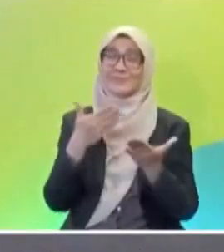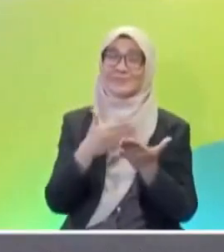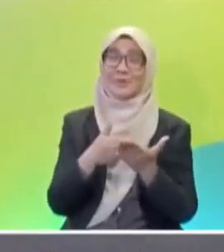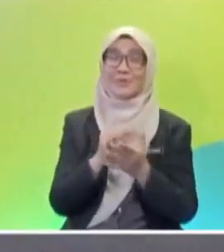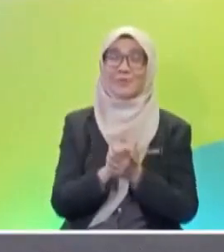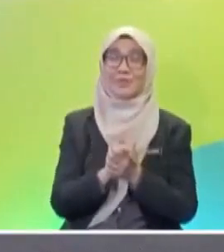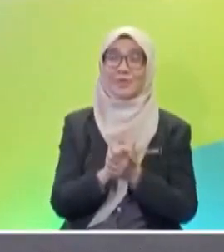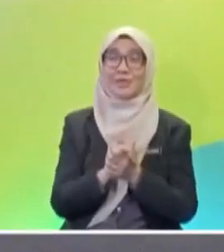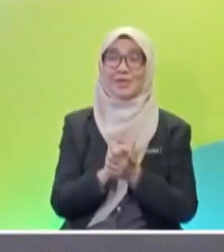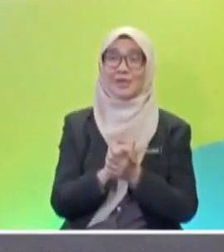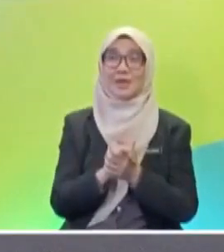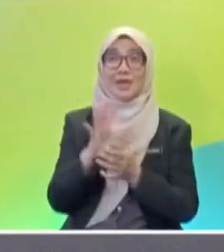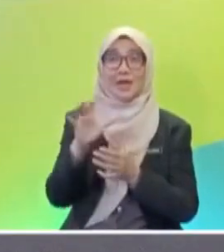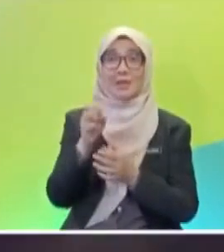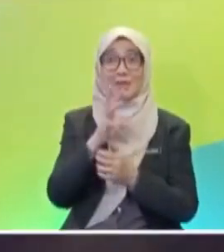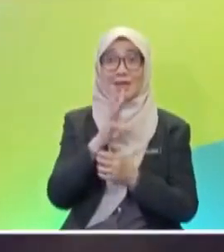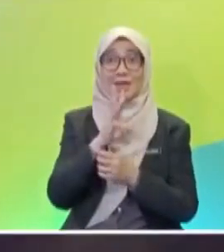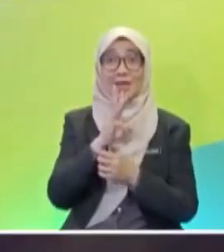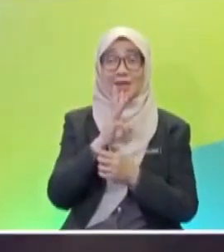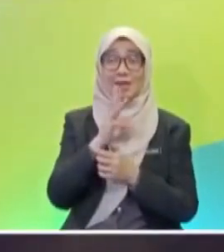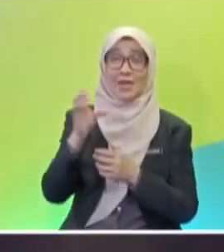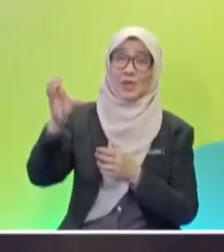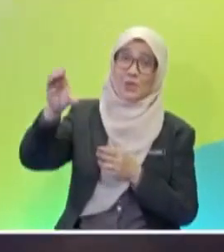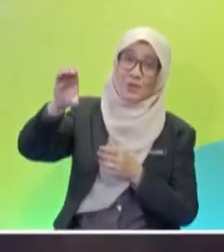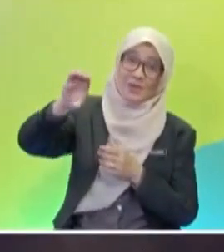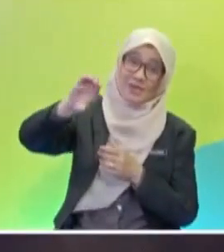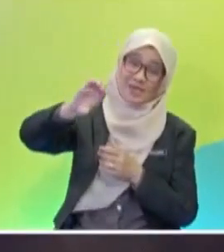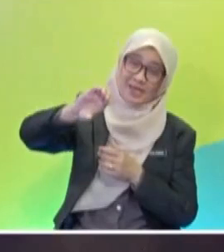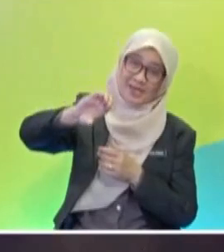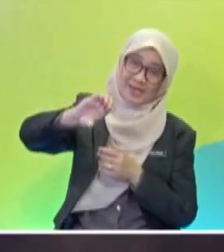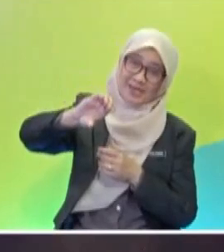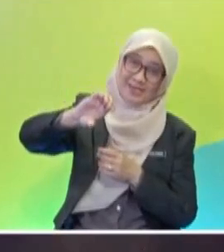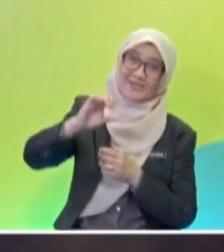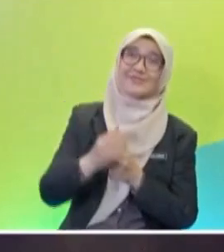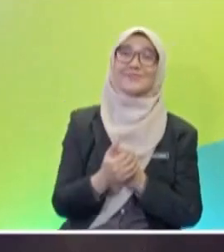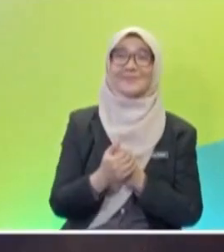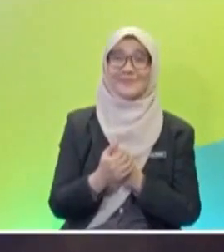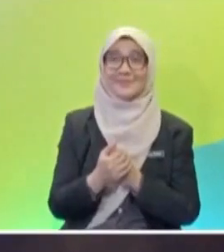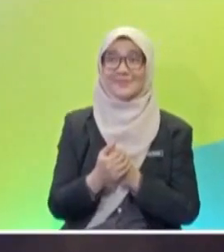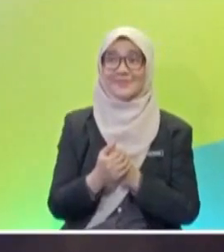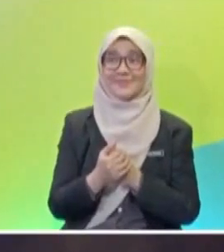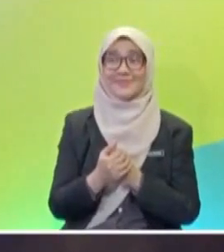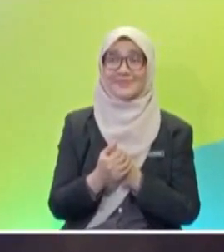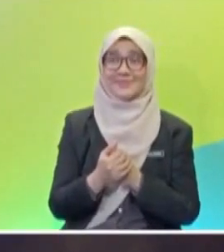kita ambil air untuk kita tuangkan dalam balon kita